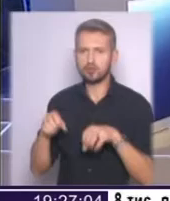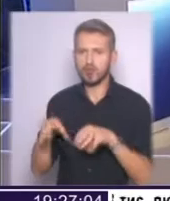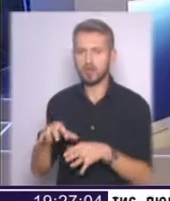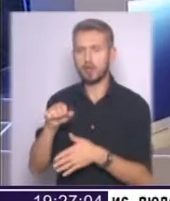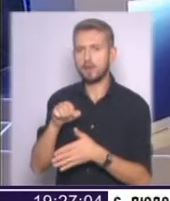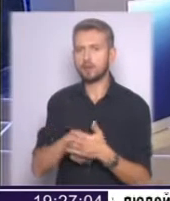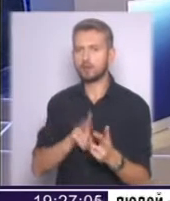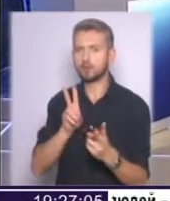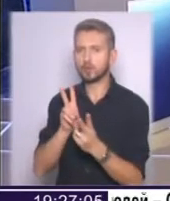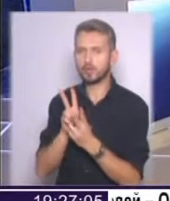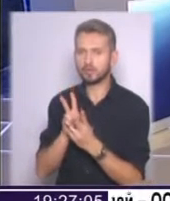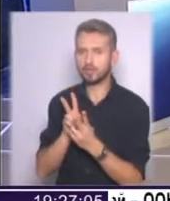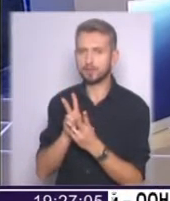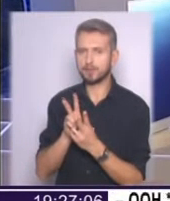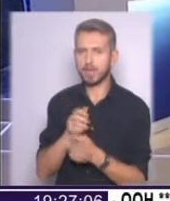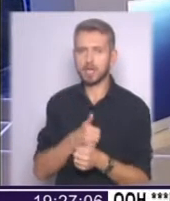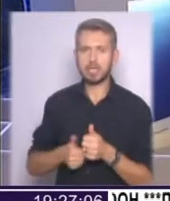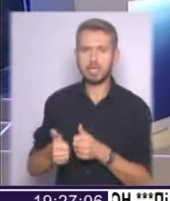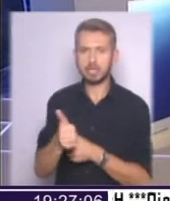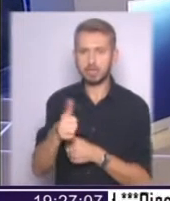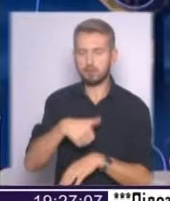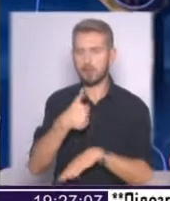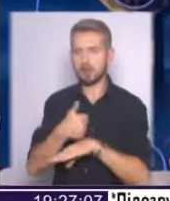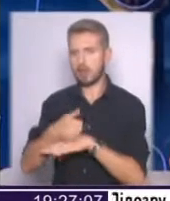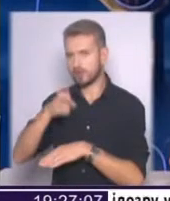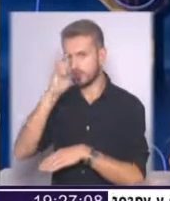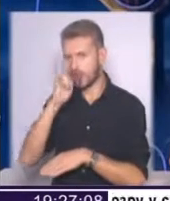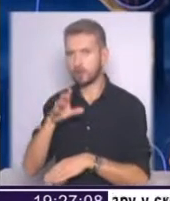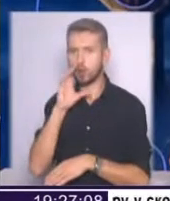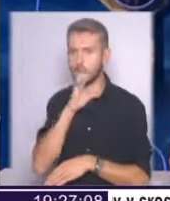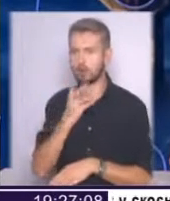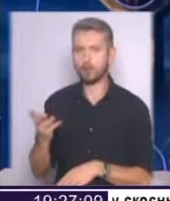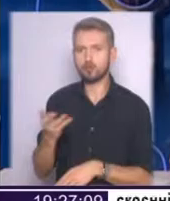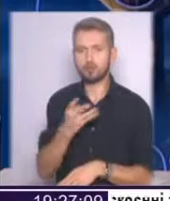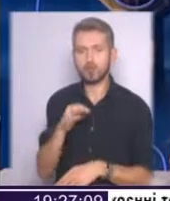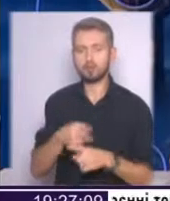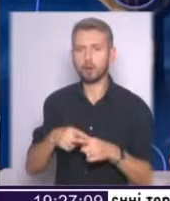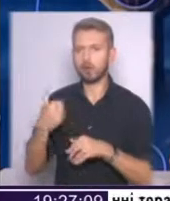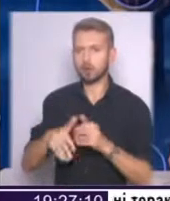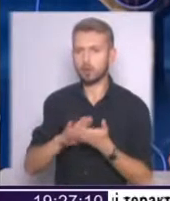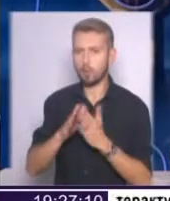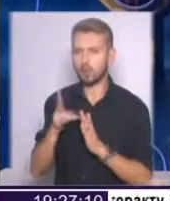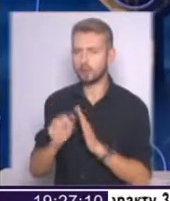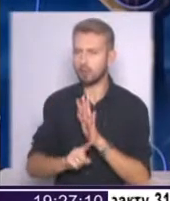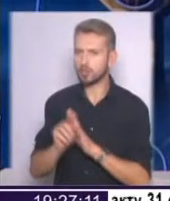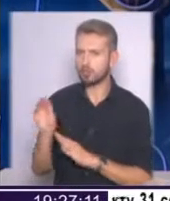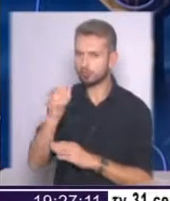від зустрічі лідерів глав держав Нормандської четвірки, про яку вже домовилися на початку